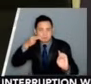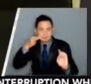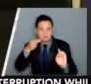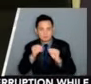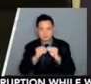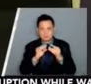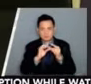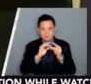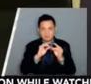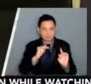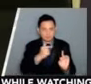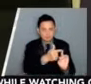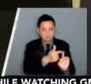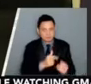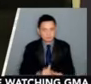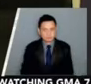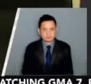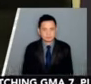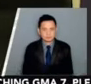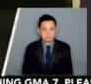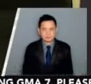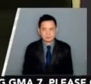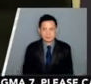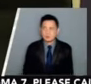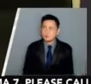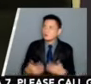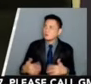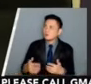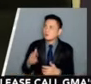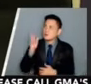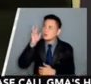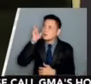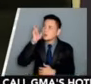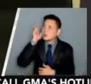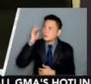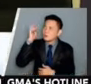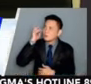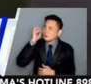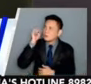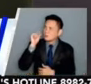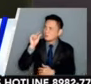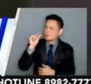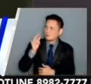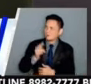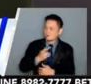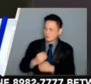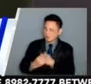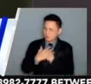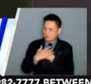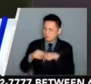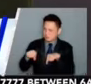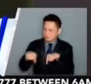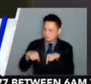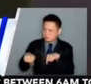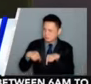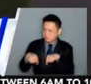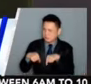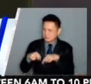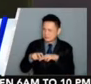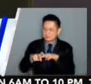Every time na may naririnig akong konting ingay, parang nakaka-nervous po talaga. Na-nervous pa ako.